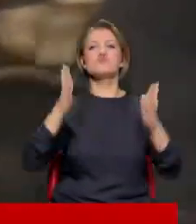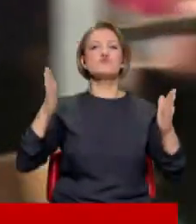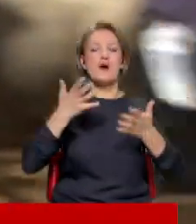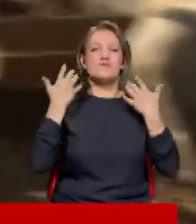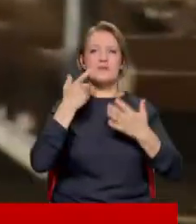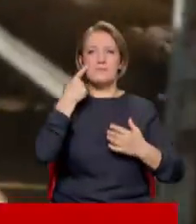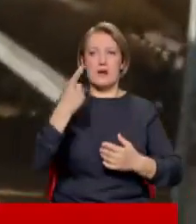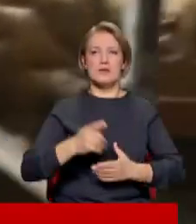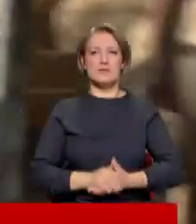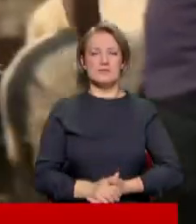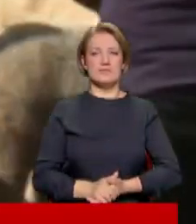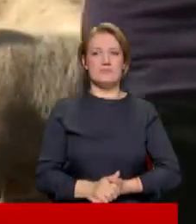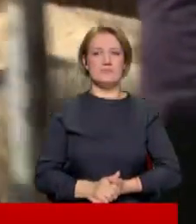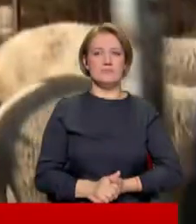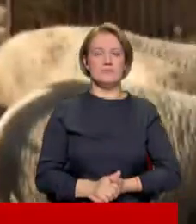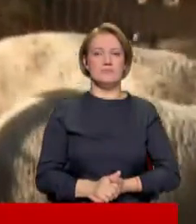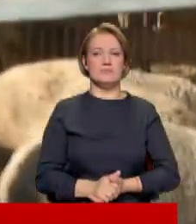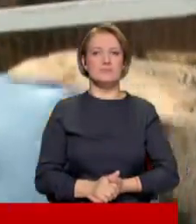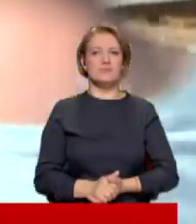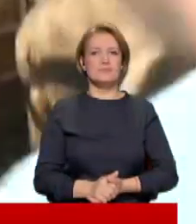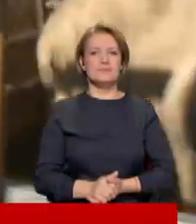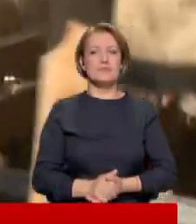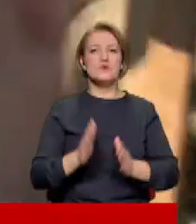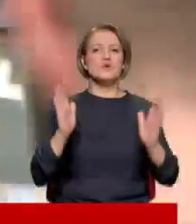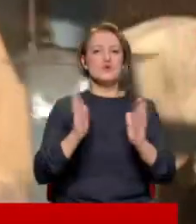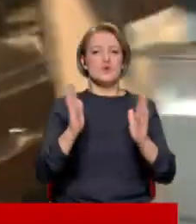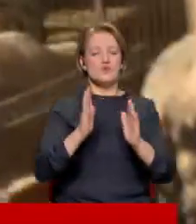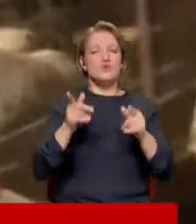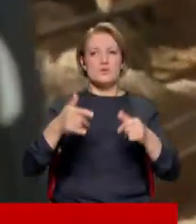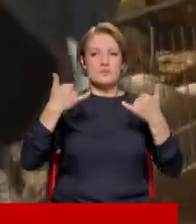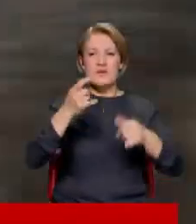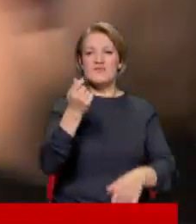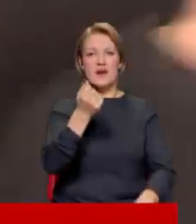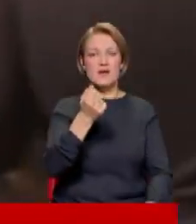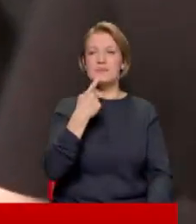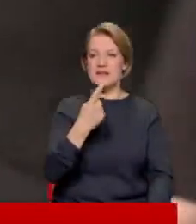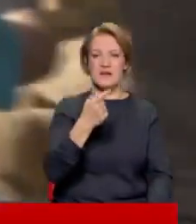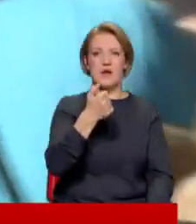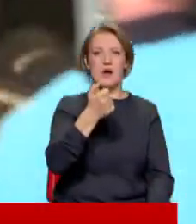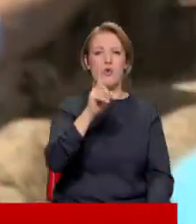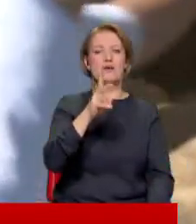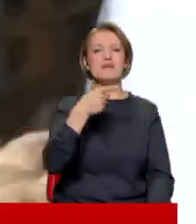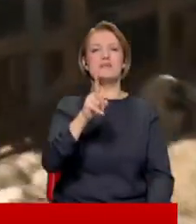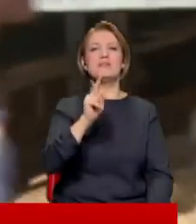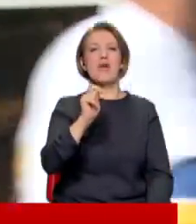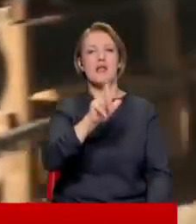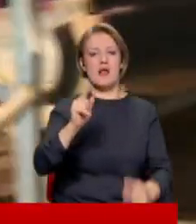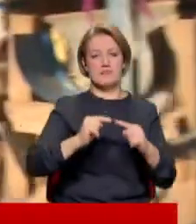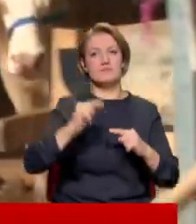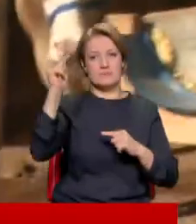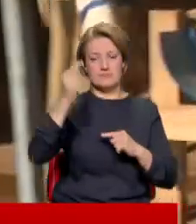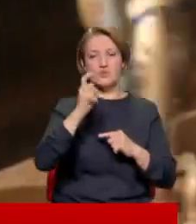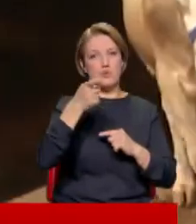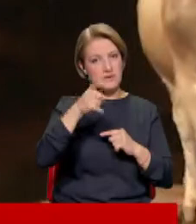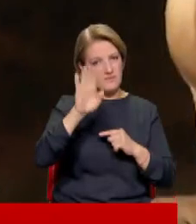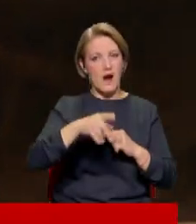bir hayvanlara da biraz bakalım. Şu tarafa doğru gidelim. Küçük başlarda fiyatlar dedik 12 bin liraya kadar çıkıyor. 9 bin liraya